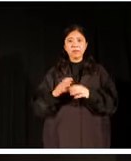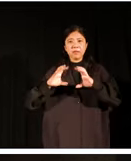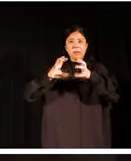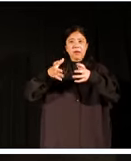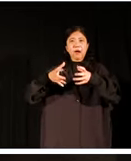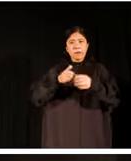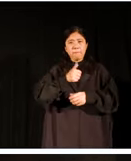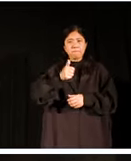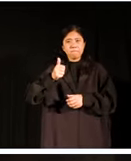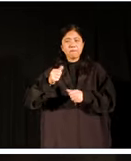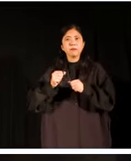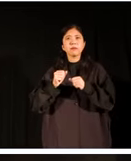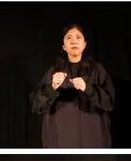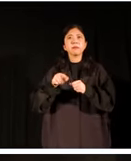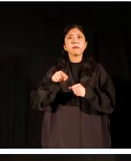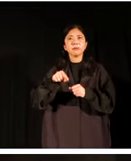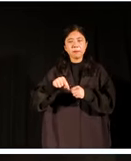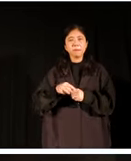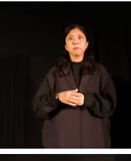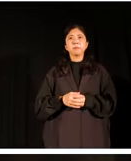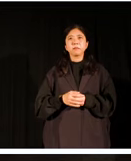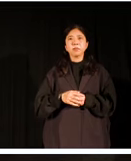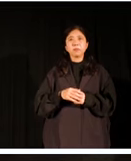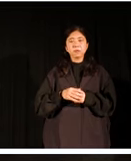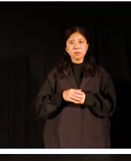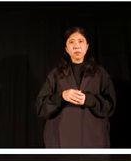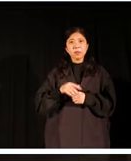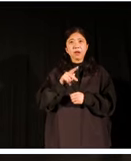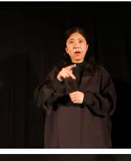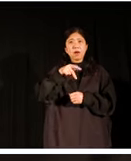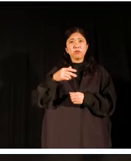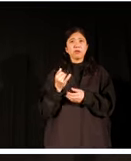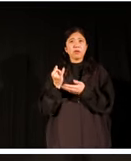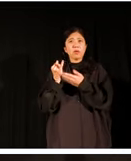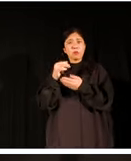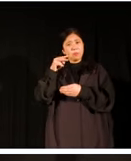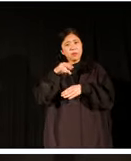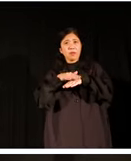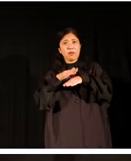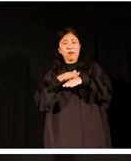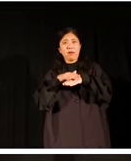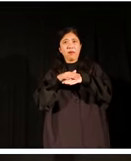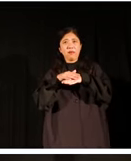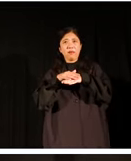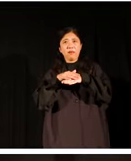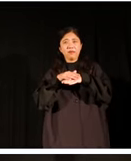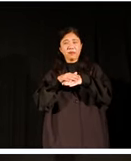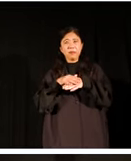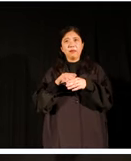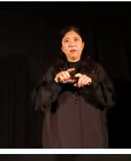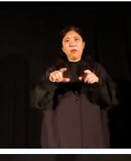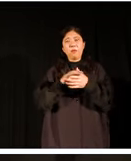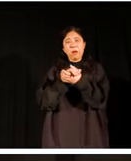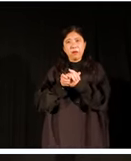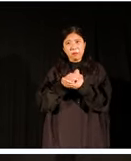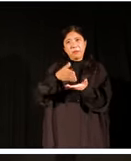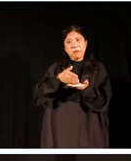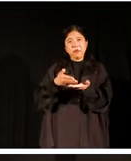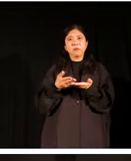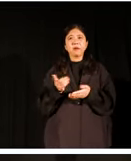に医療に携わる場所から見えるかずさ視点の平和についてもお話聞けるかなという風に思います